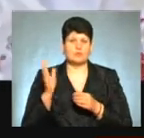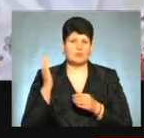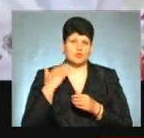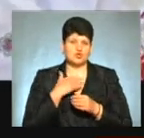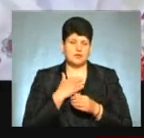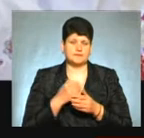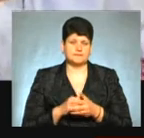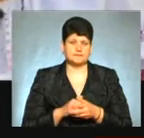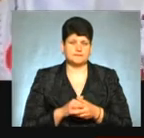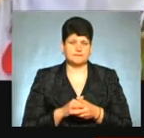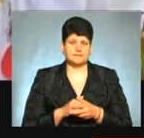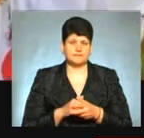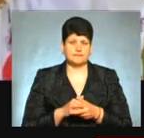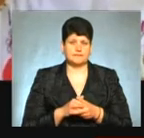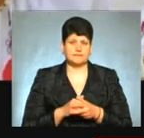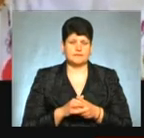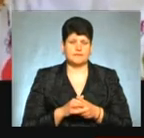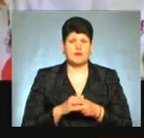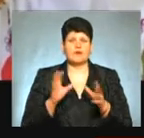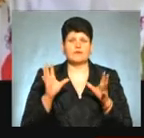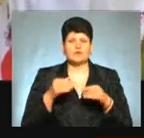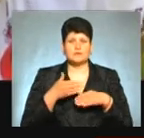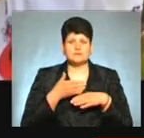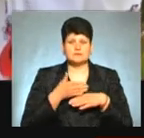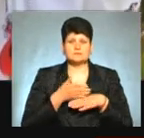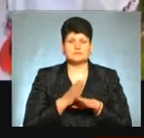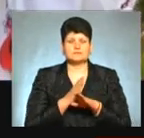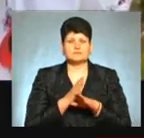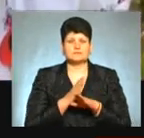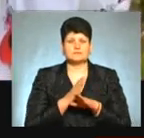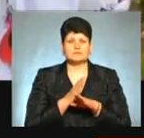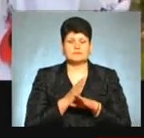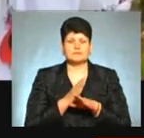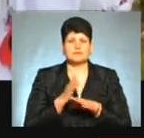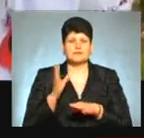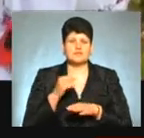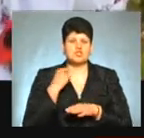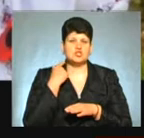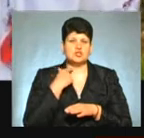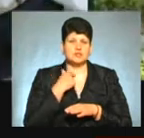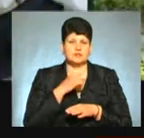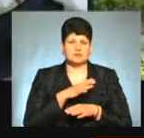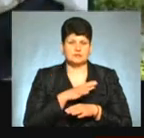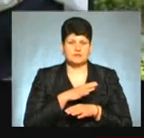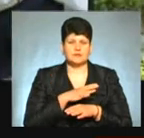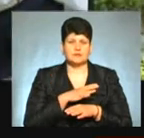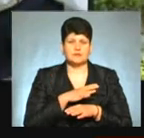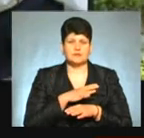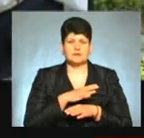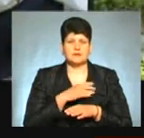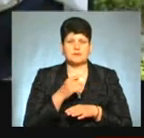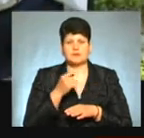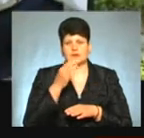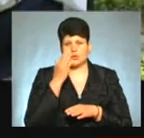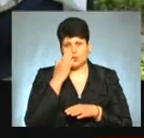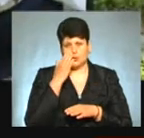пошив. І він то все потріскало, бо все жили наверх. І пішла мені